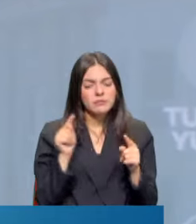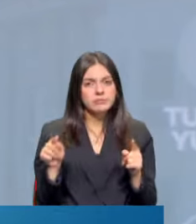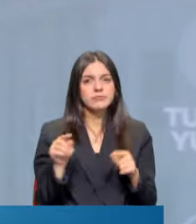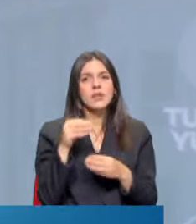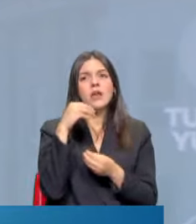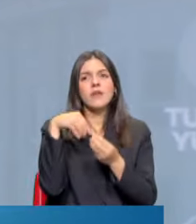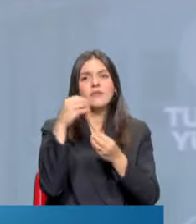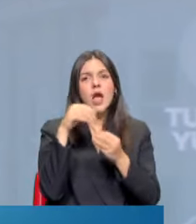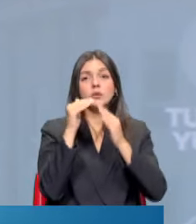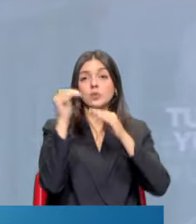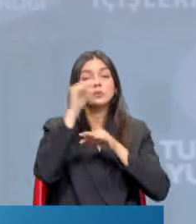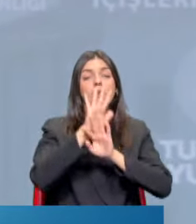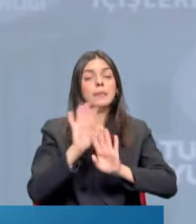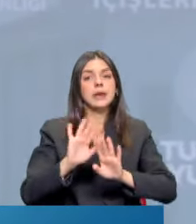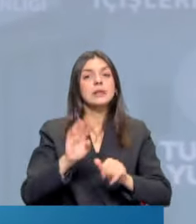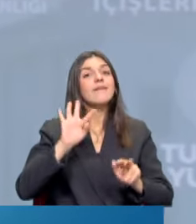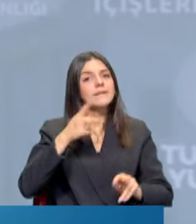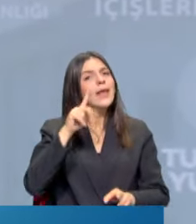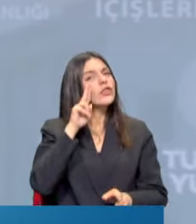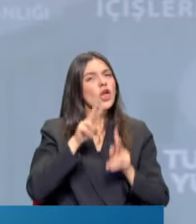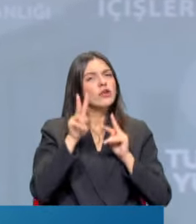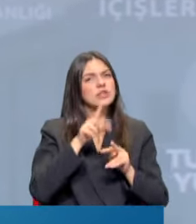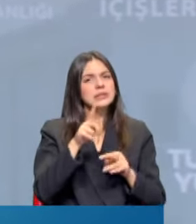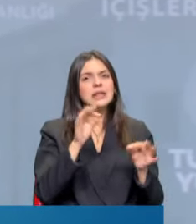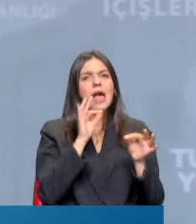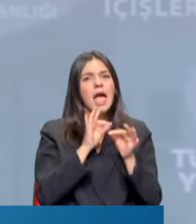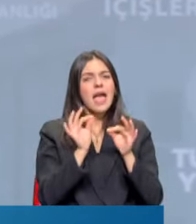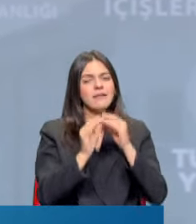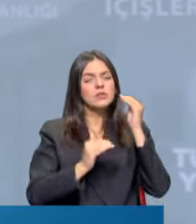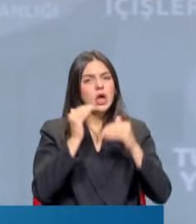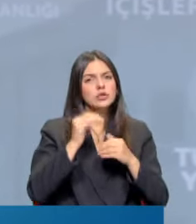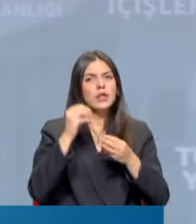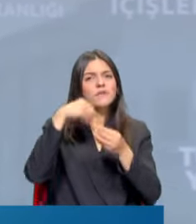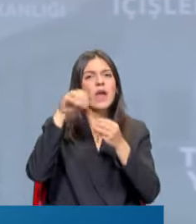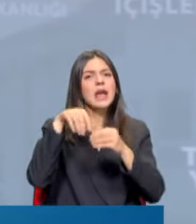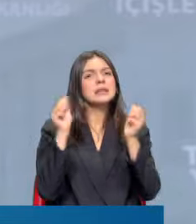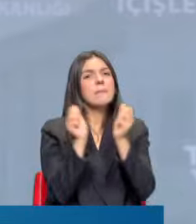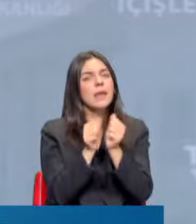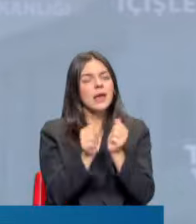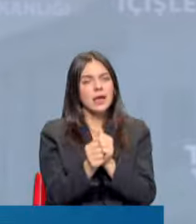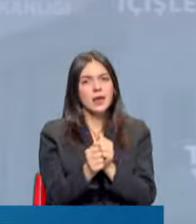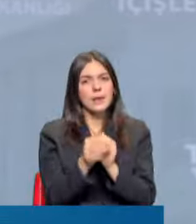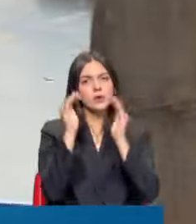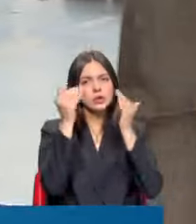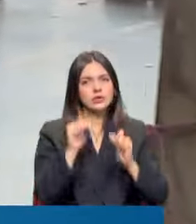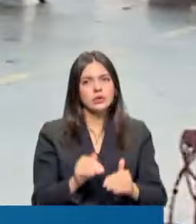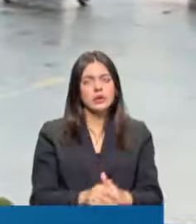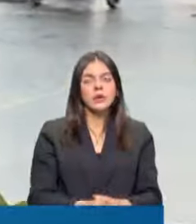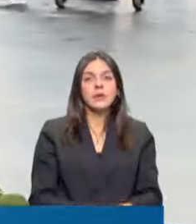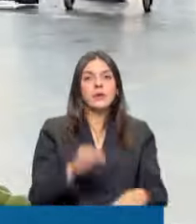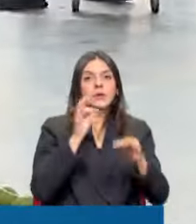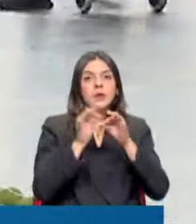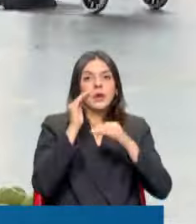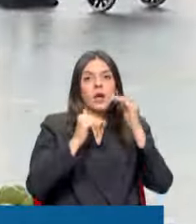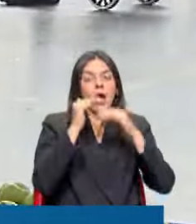faiz yükselemez. Ve göreceksiniz enflasyon da faizle beraber düşecek. Enflasyon